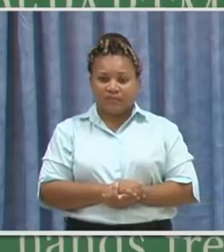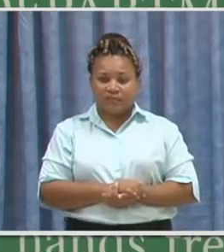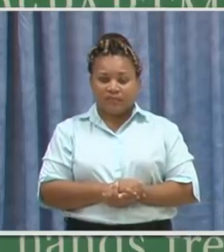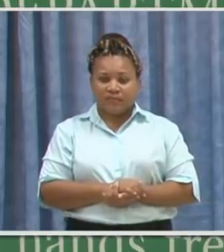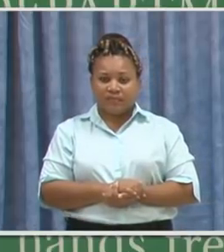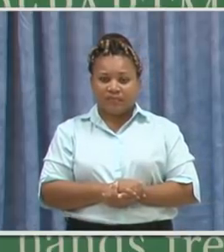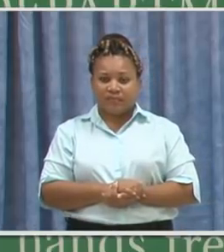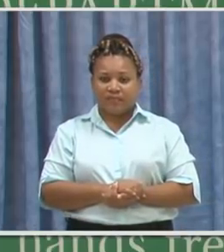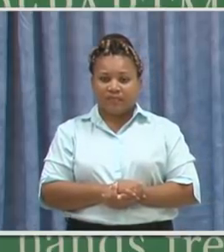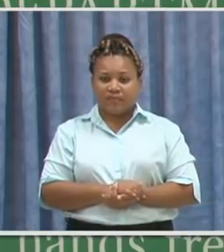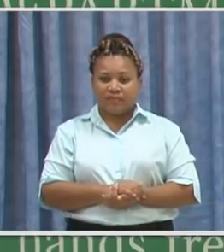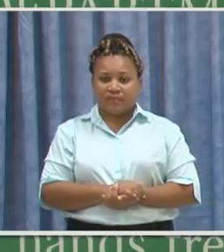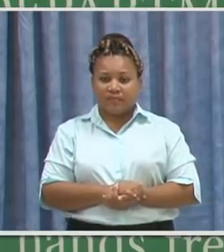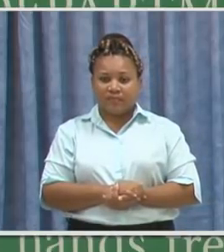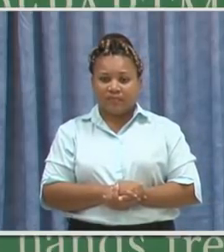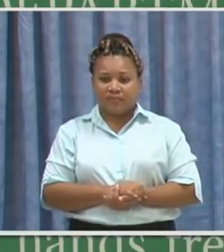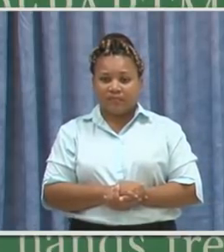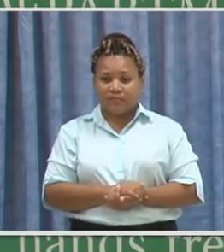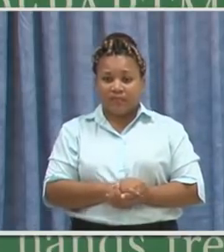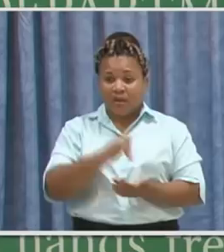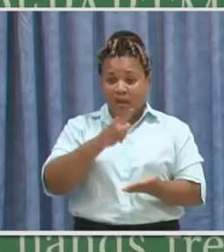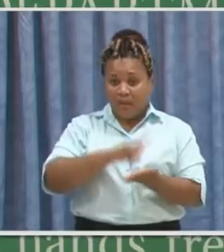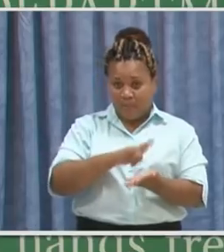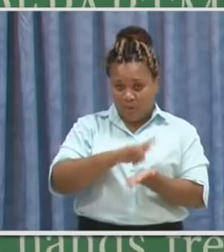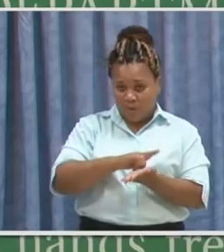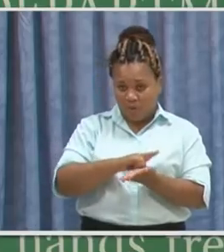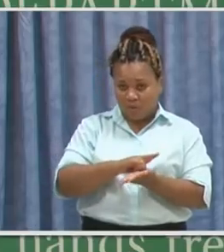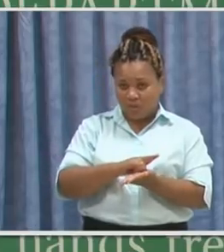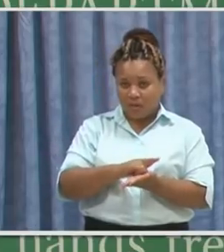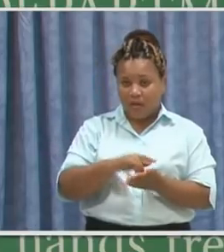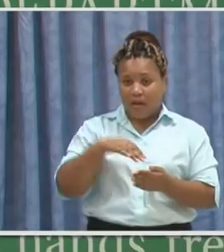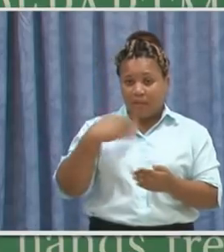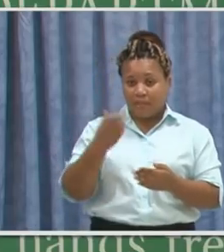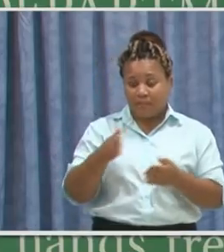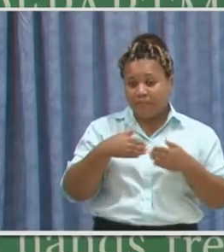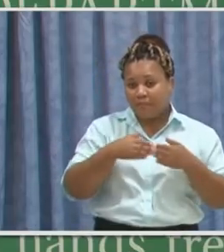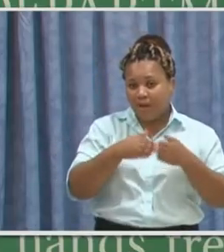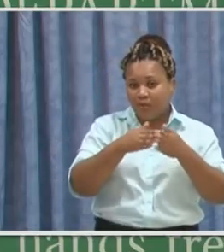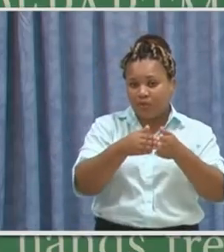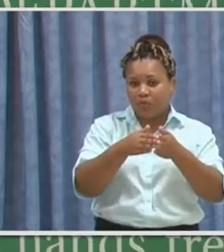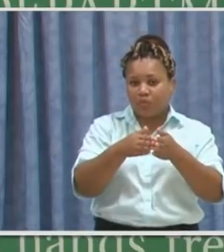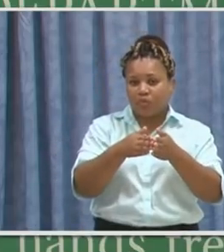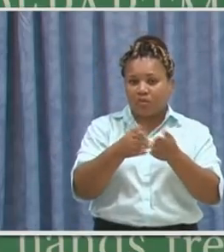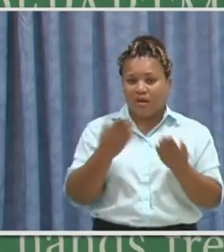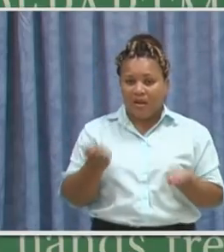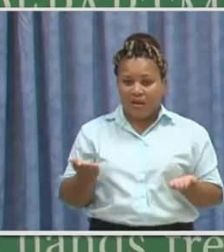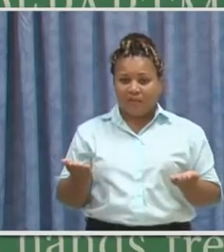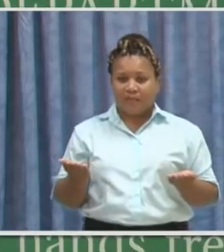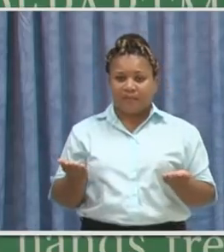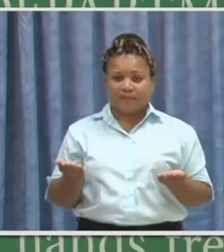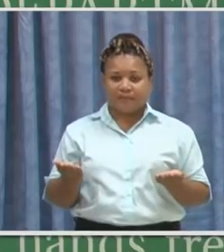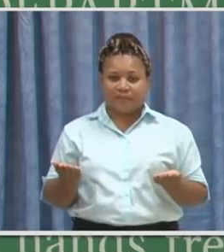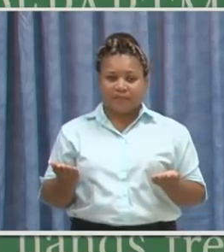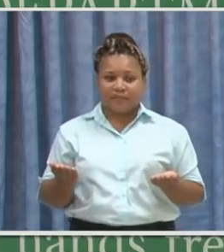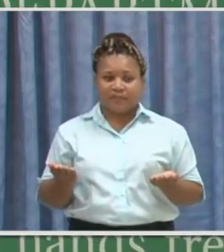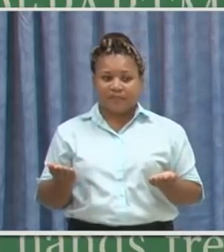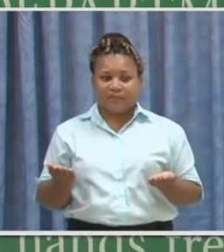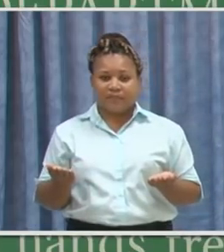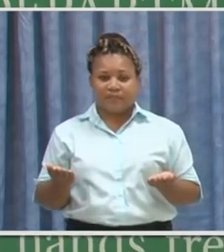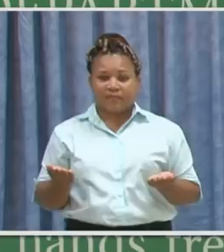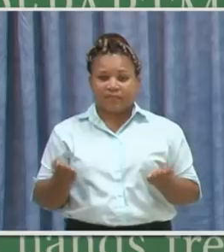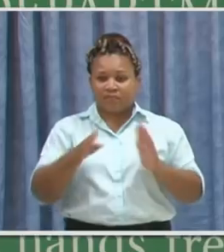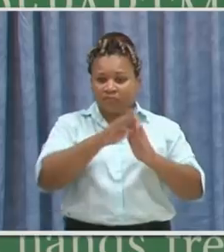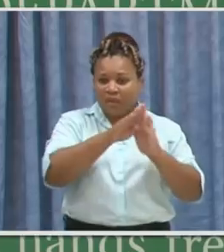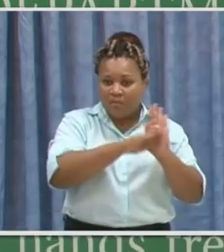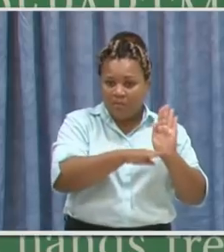of entry le port commercial la paix et la mer cargo il est en customisé en place qui